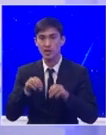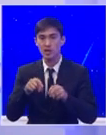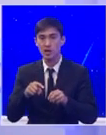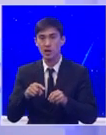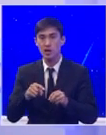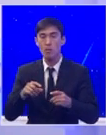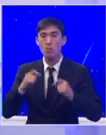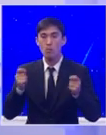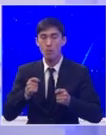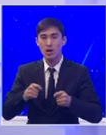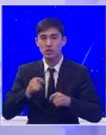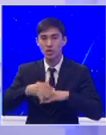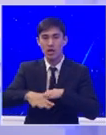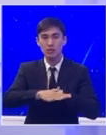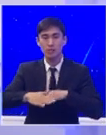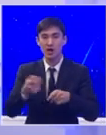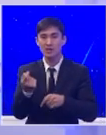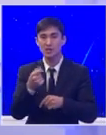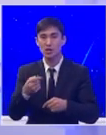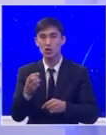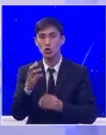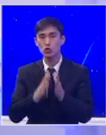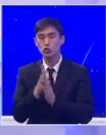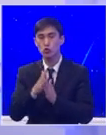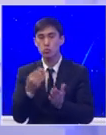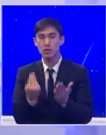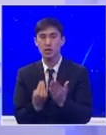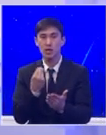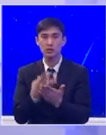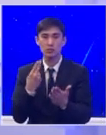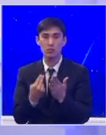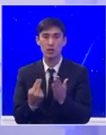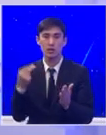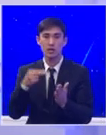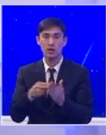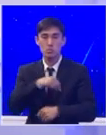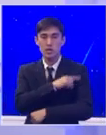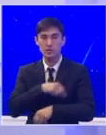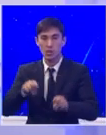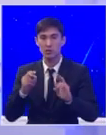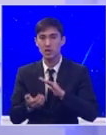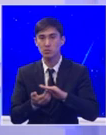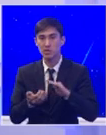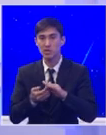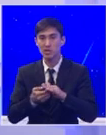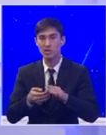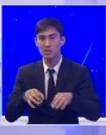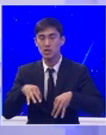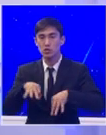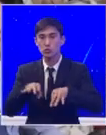мал жайылымынын аздыгы, шөп багасынын кымбаттыгы, медицина мамандарынын тапшылыгы менен жедел жардам көлүгүнүн жетишпеушүлүгү бар.